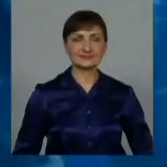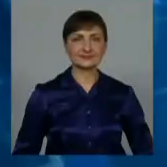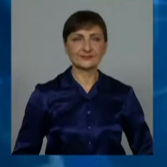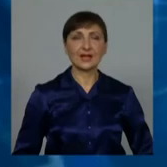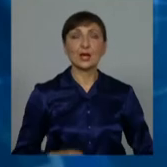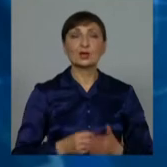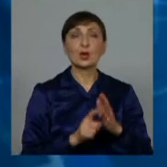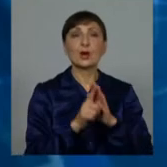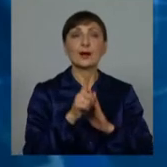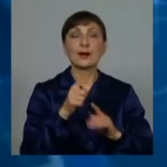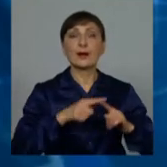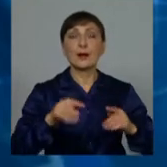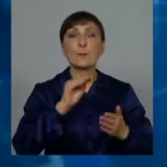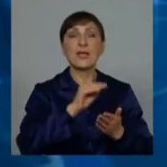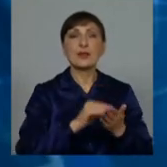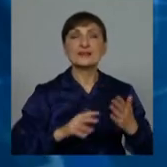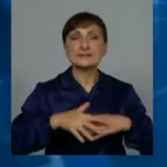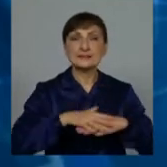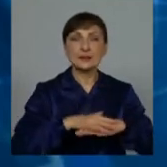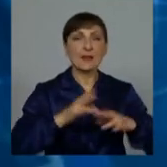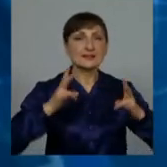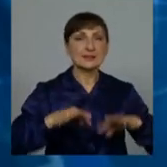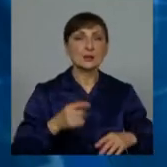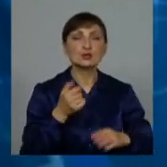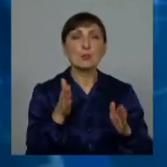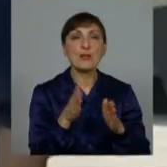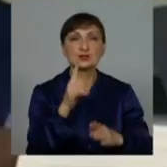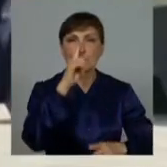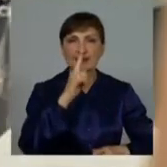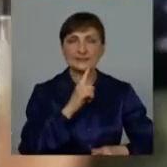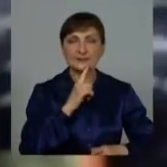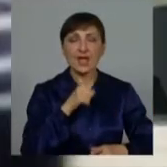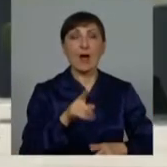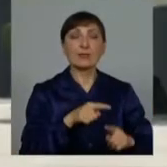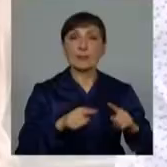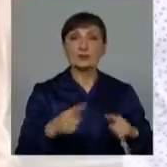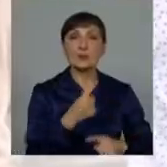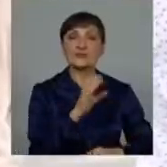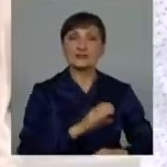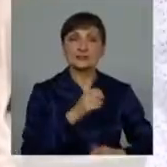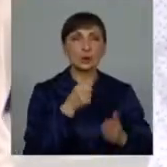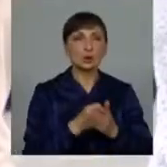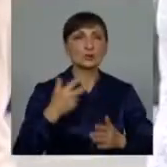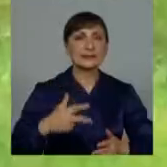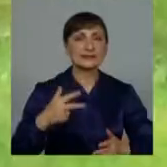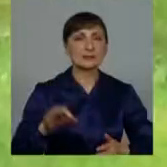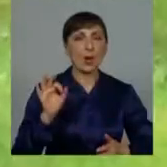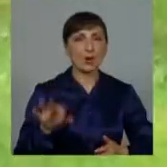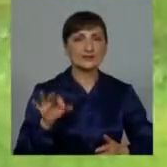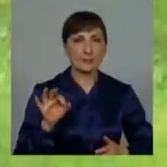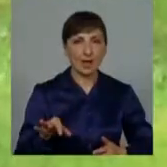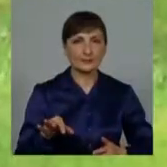До старта основного этапа переписи населения осталось чуть больше месяца. Напомню, она пройдет с 1 сентября по 30 октября этого